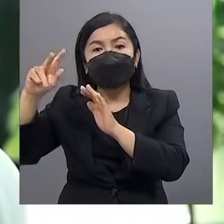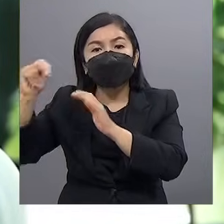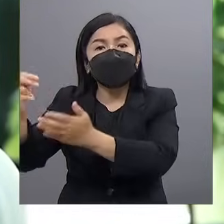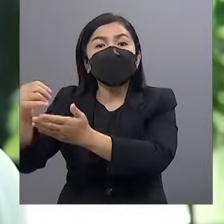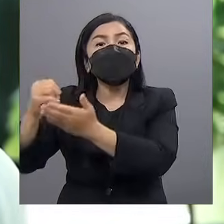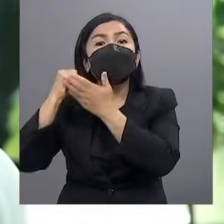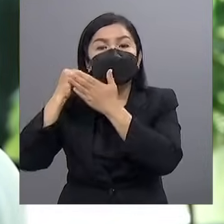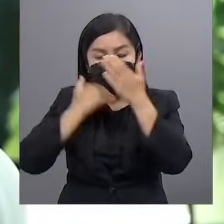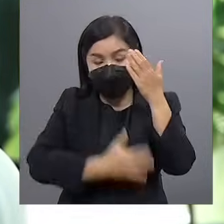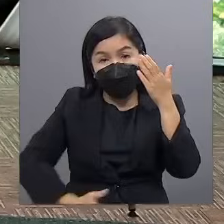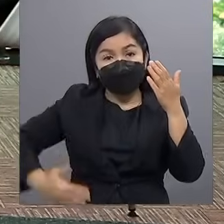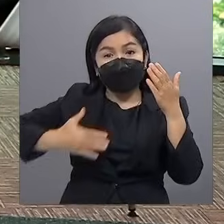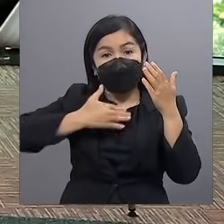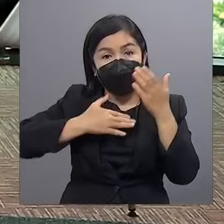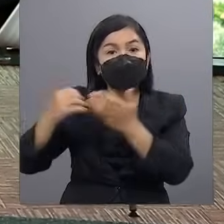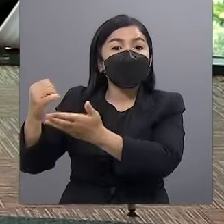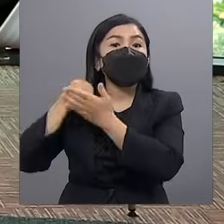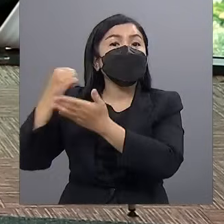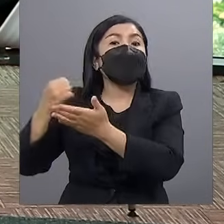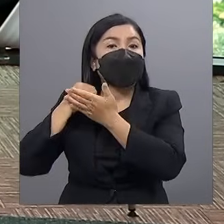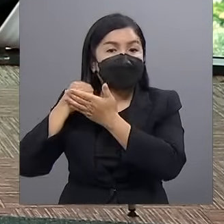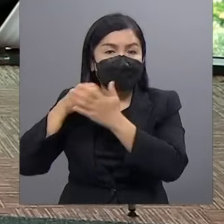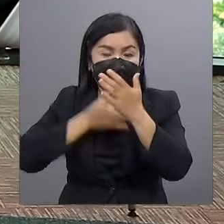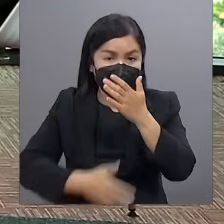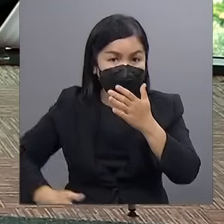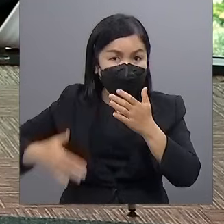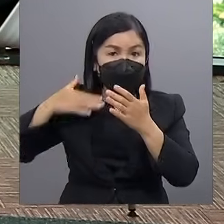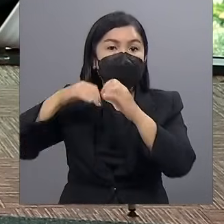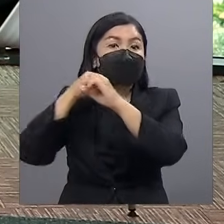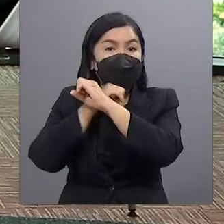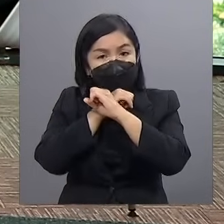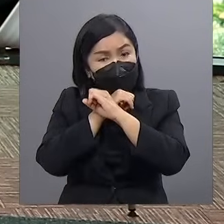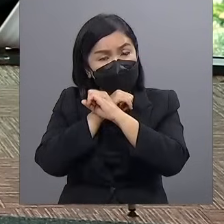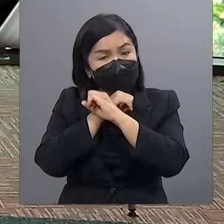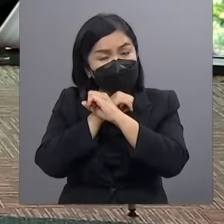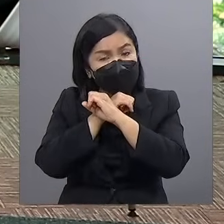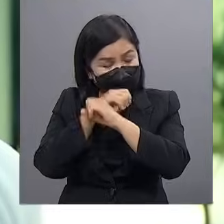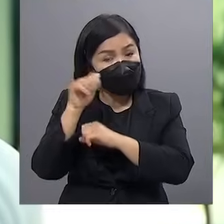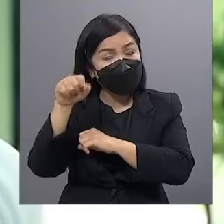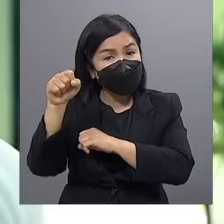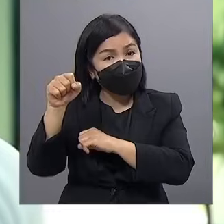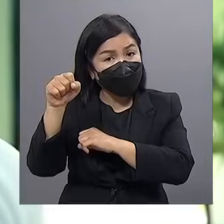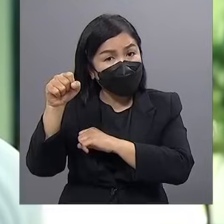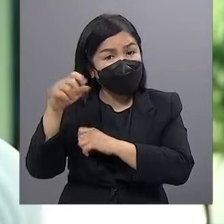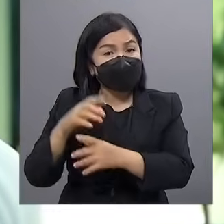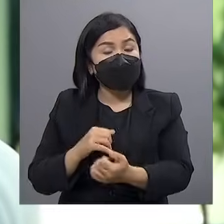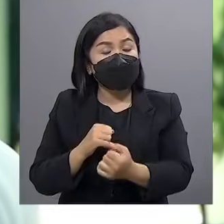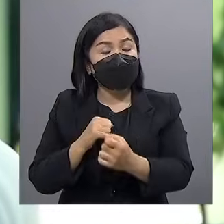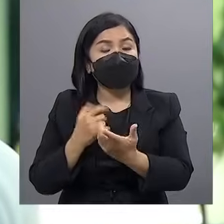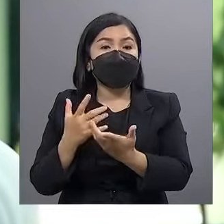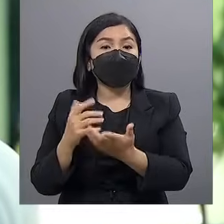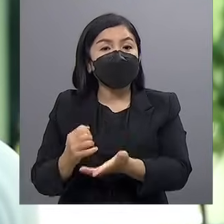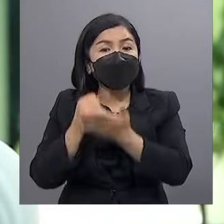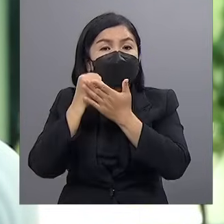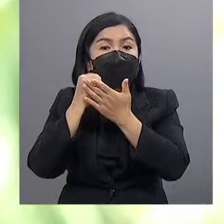5มันผู้ช่วยพระเอกอย่างนะครับมันช่วยป้องกันแบบนี้ได้ไหมครับเสี่ยนหรือว่าอาจจะลดระยะเวลาการ